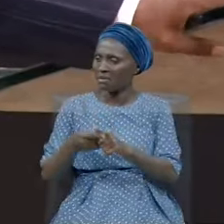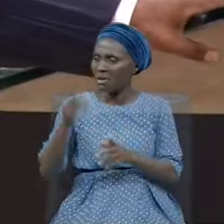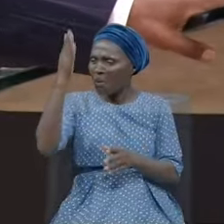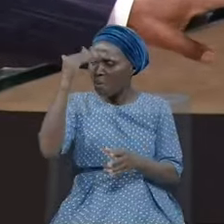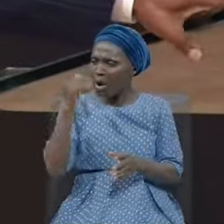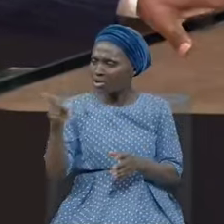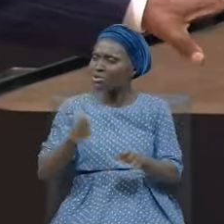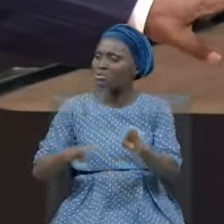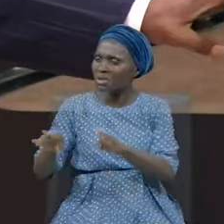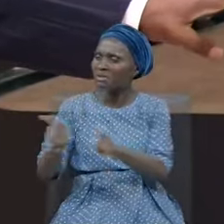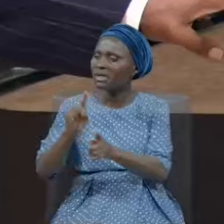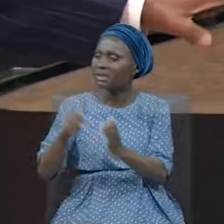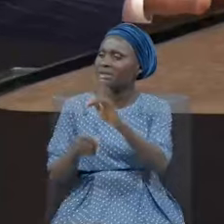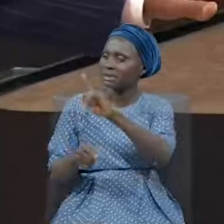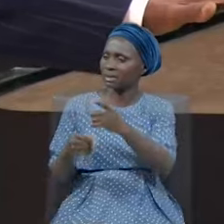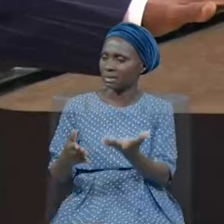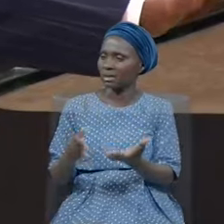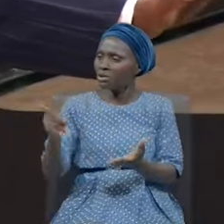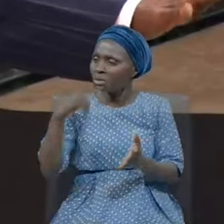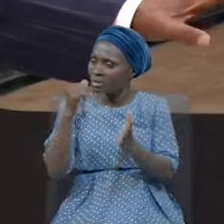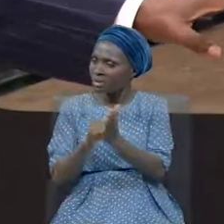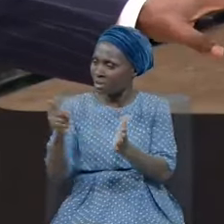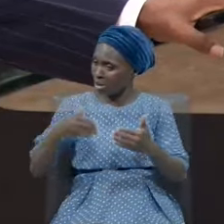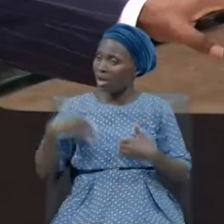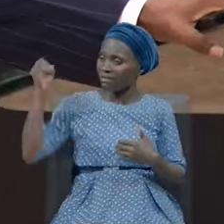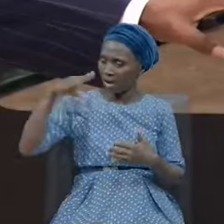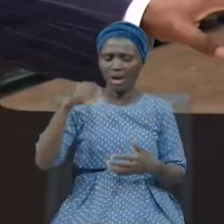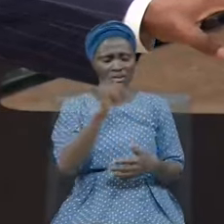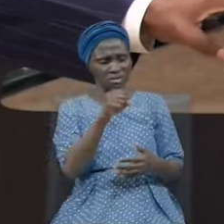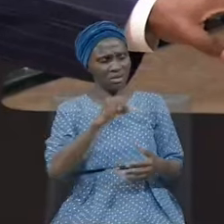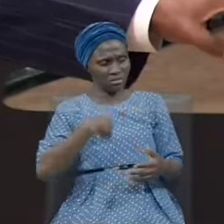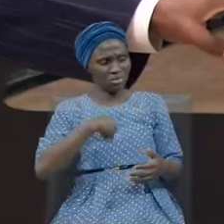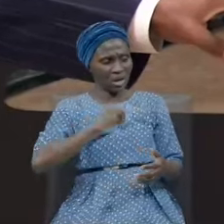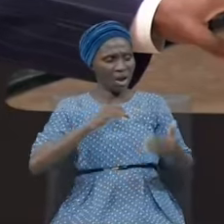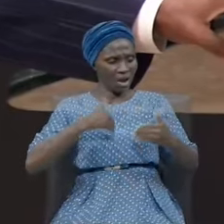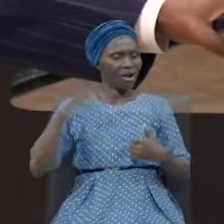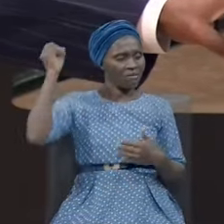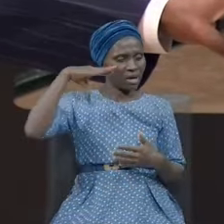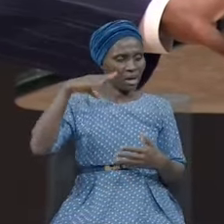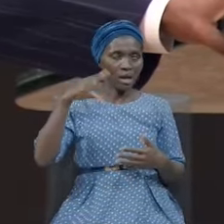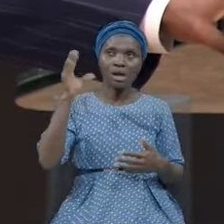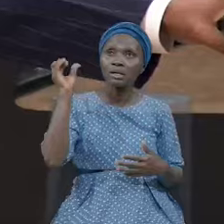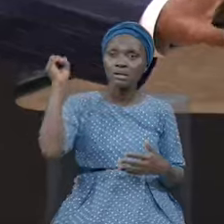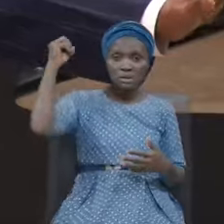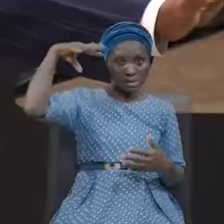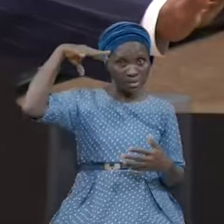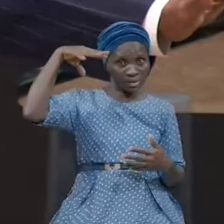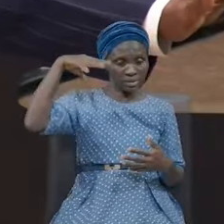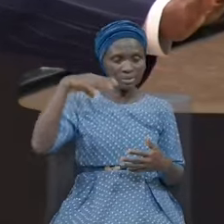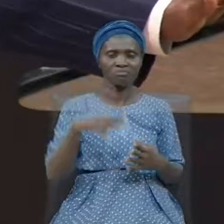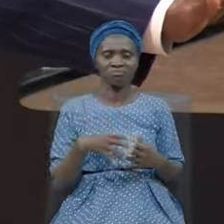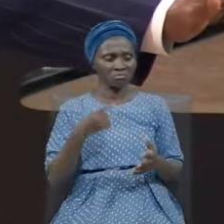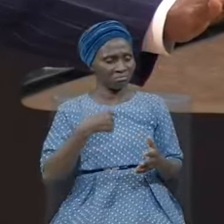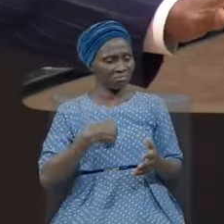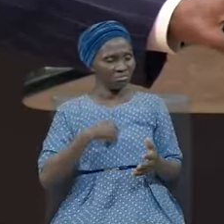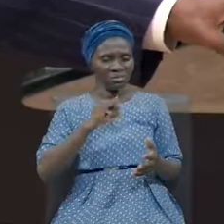Pourquoi tu agis de cette manière? Mais tu dis que tu as la grâce. Oui, j'ai la grâce. Oui, la grâce. Et puis,